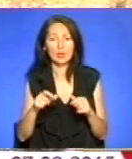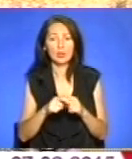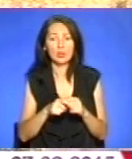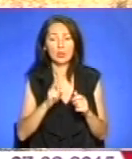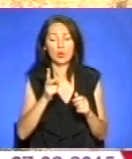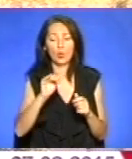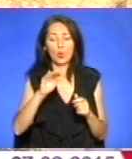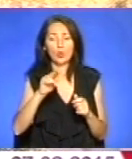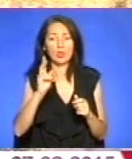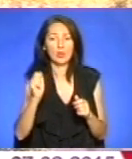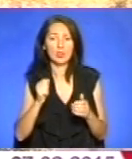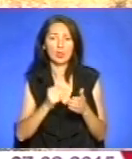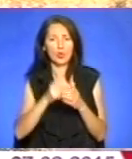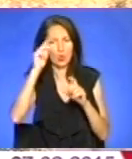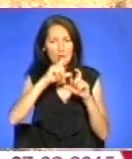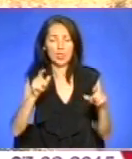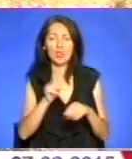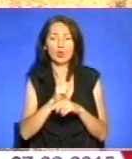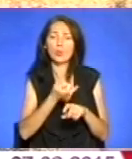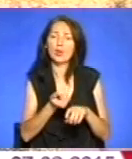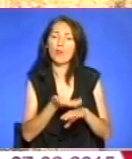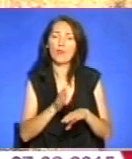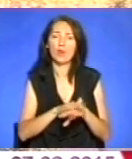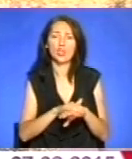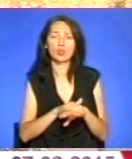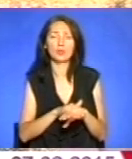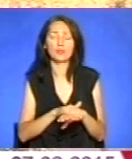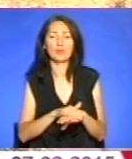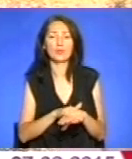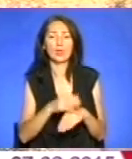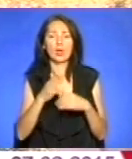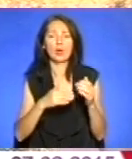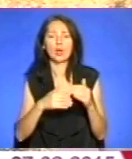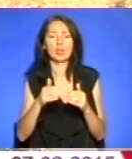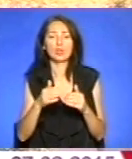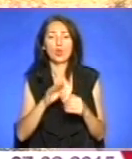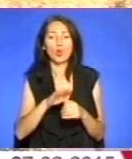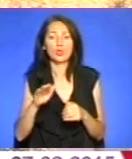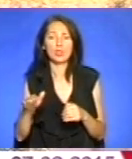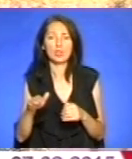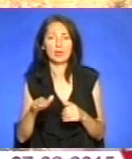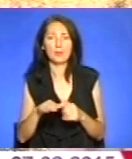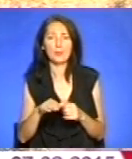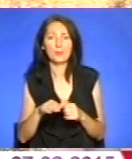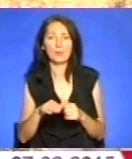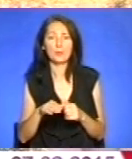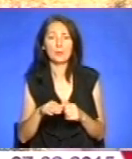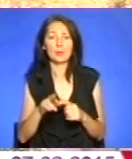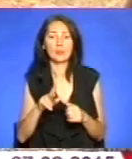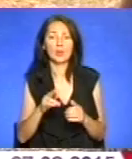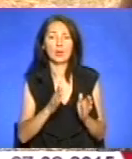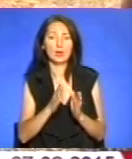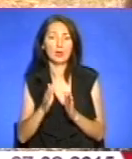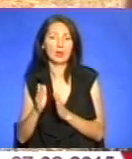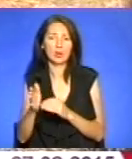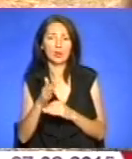кутківецьким людям, до шкіл Тернополя дуже, дуже важко. І практично діти там як оселець.